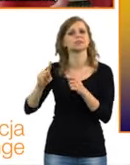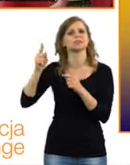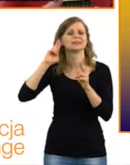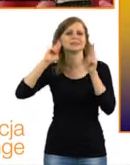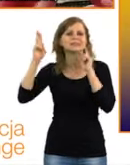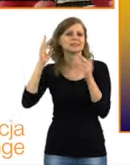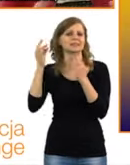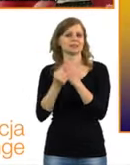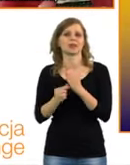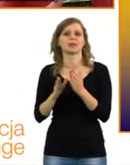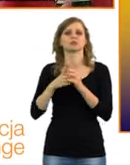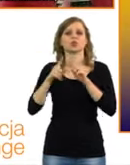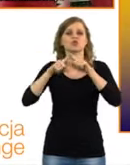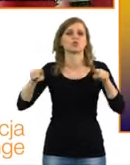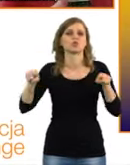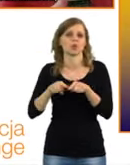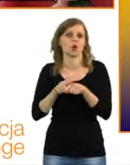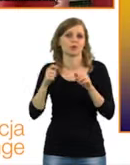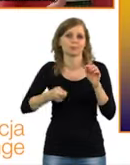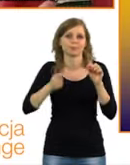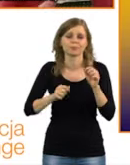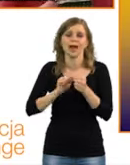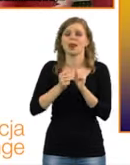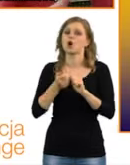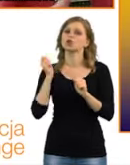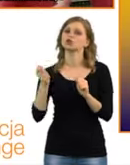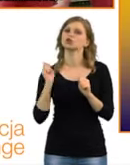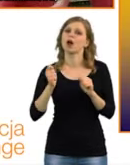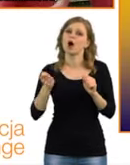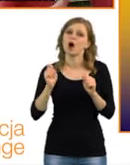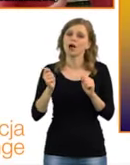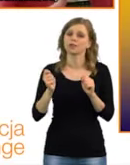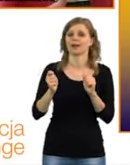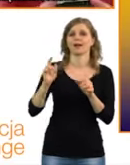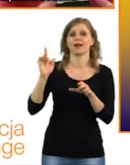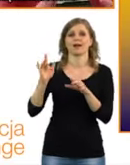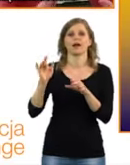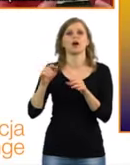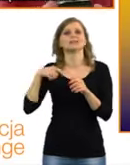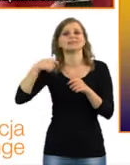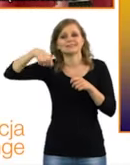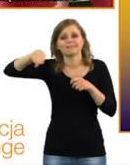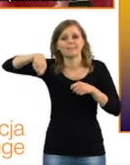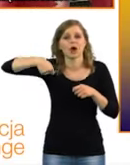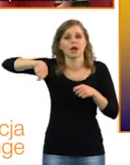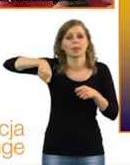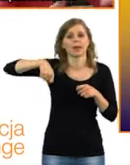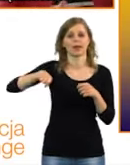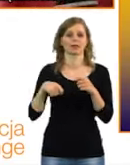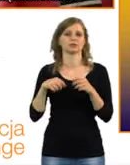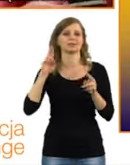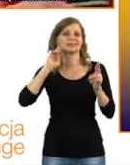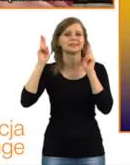częstotliwości. To są trójkąty, to są grzechotki wysokoczęstotliwościowe, to są dzwoneczki, które są